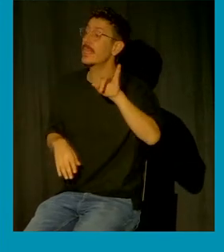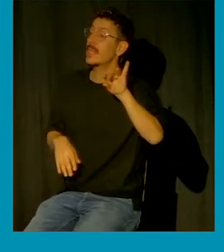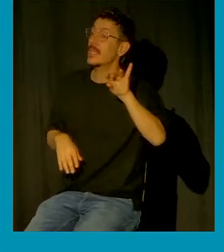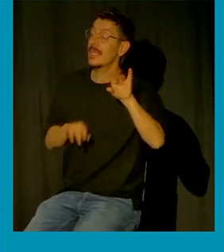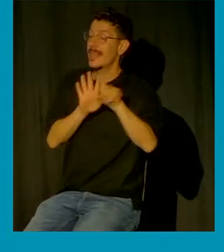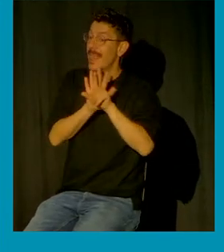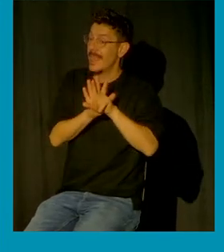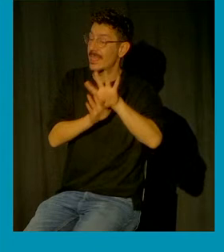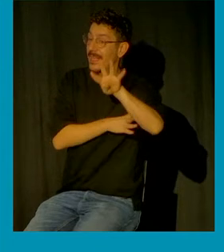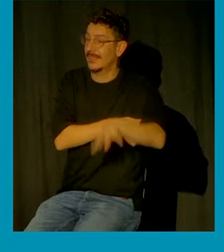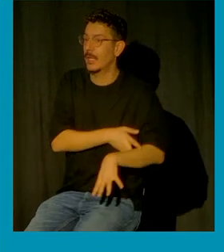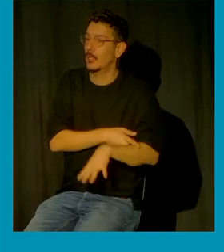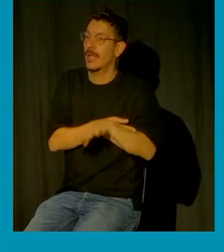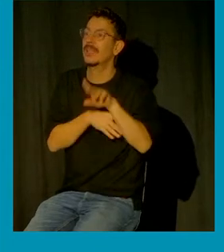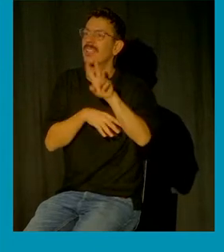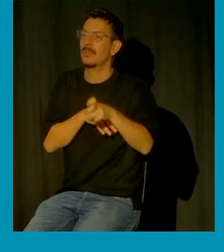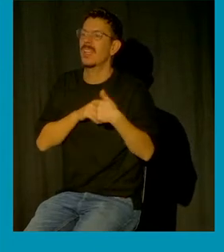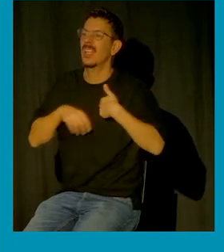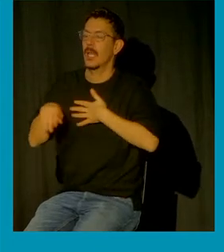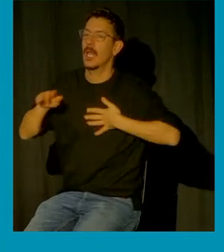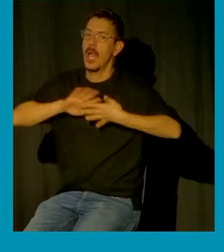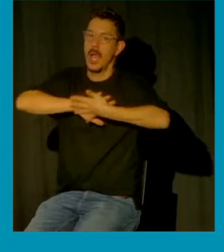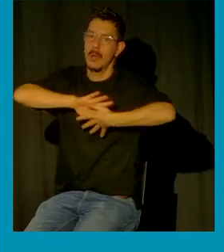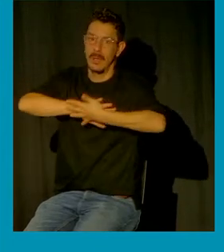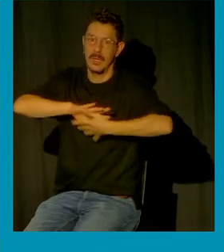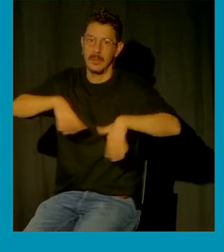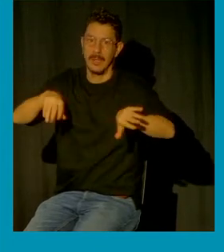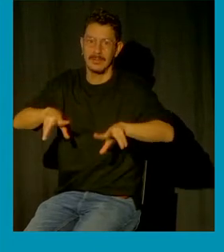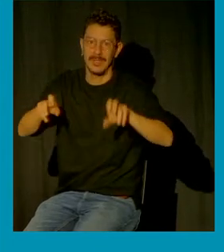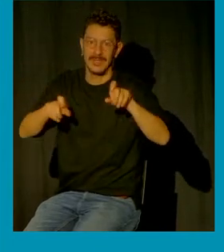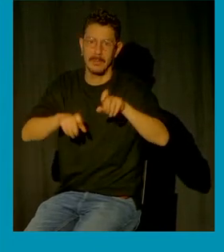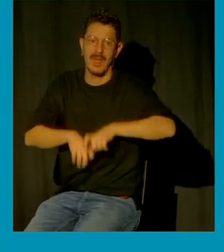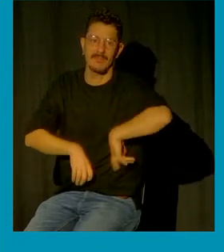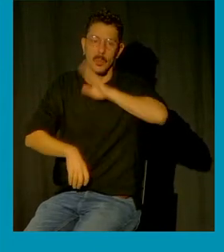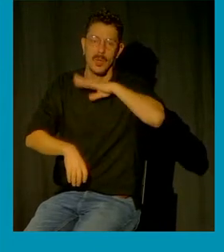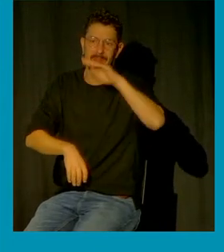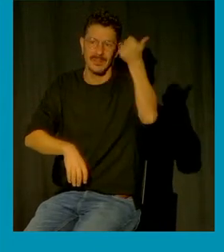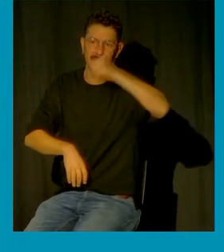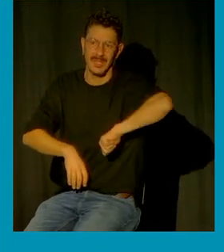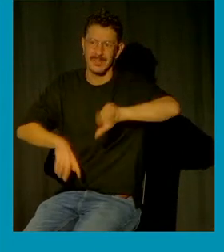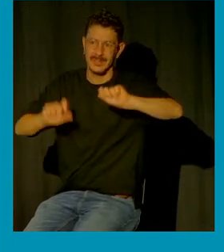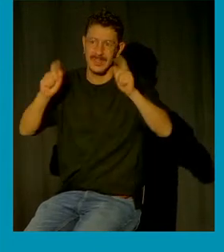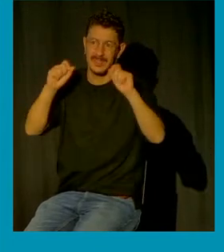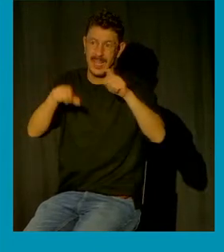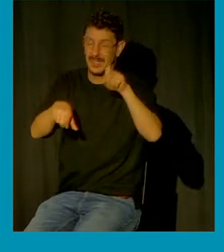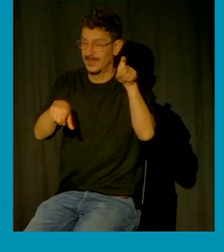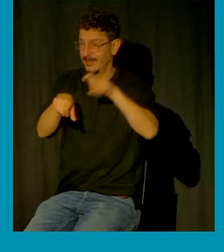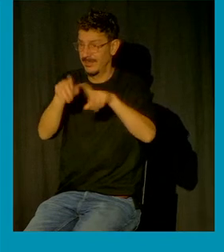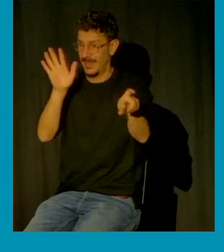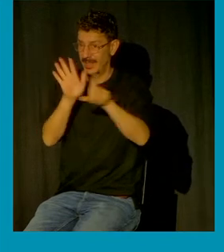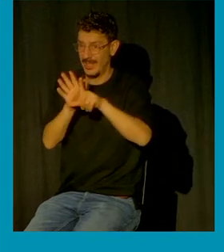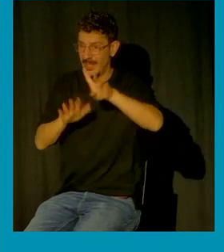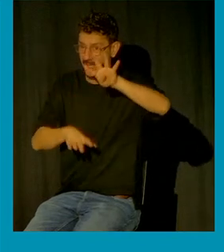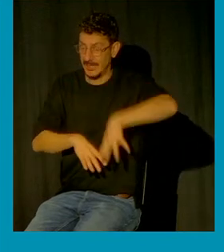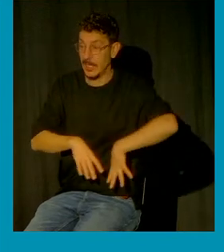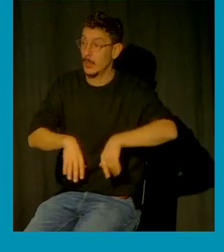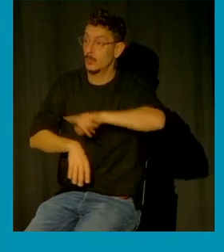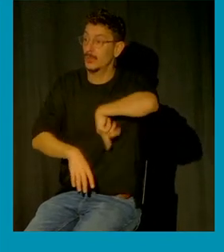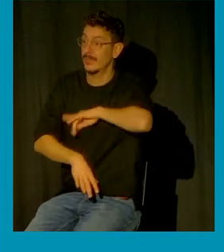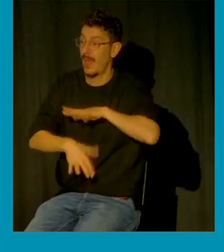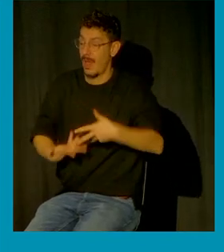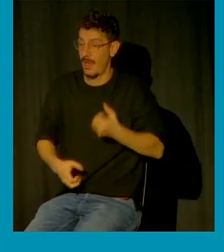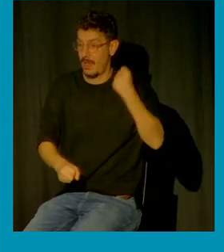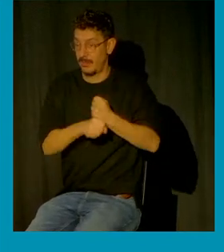catalana en la que vam incloure les violències masclistes digitals estem treballant també de manera proactiva perquè